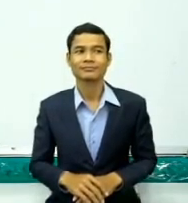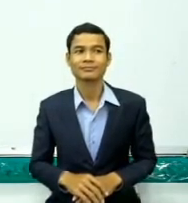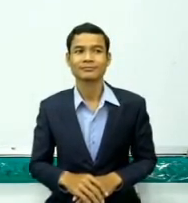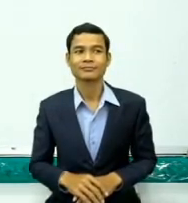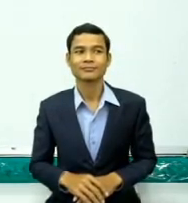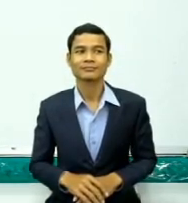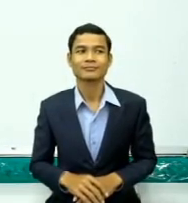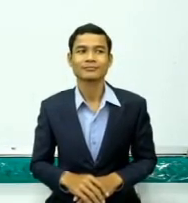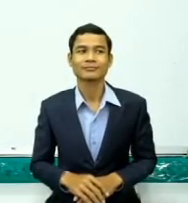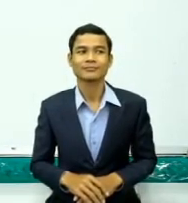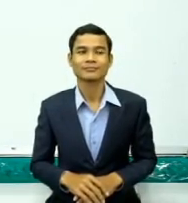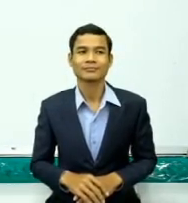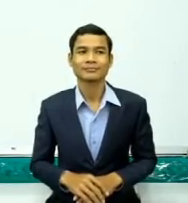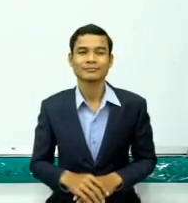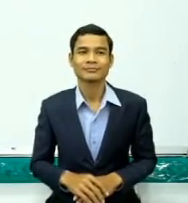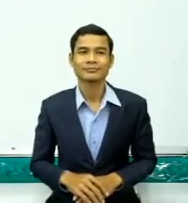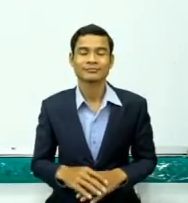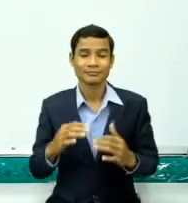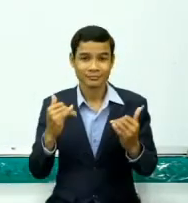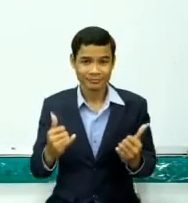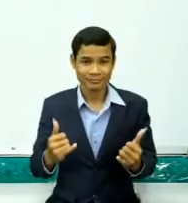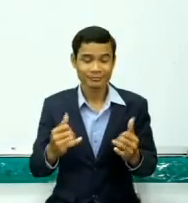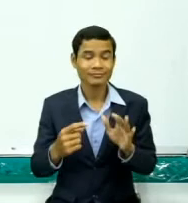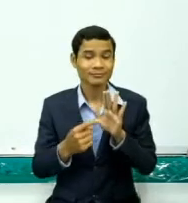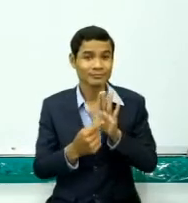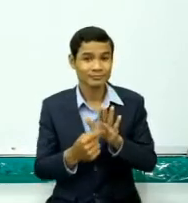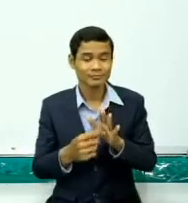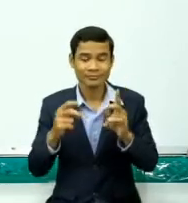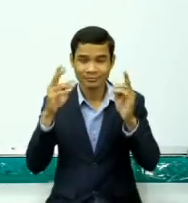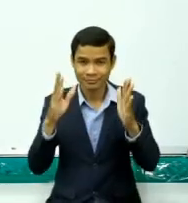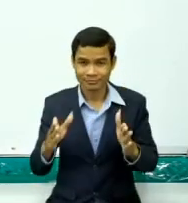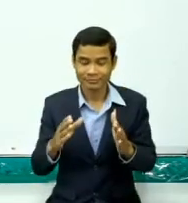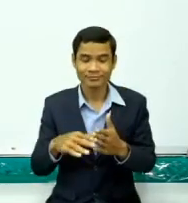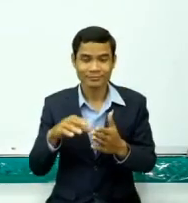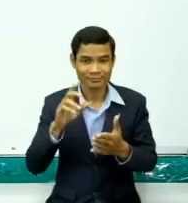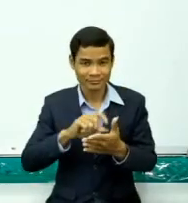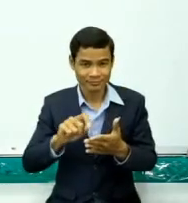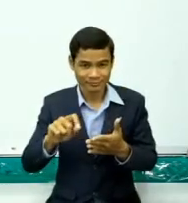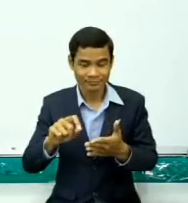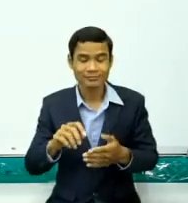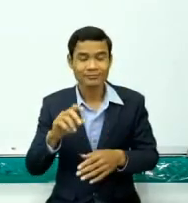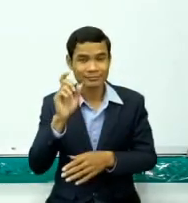chà ở đây nếu ưu tư hoa thay nè cổ sơ xe cho mùi nặng